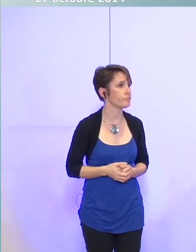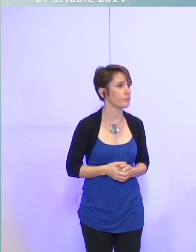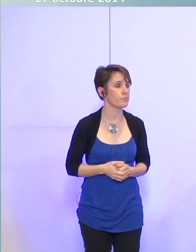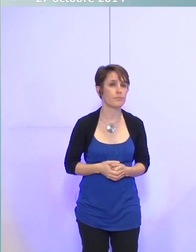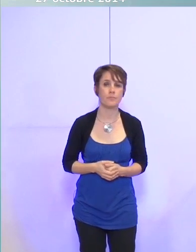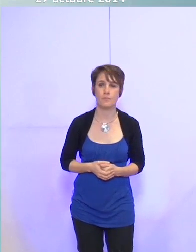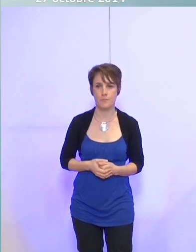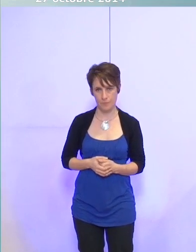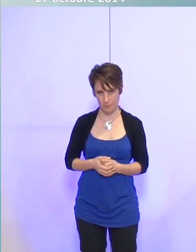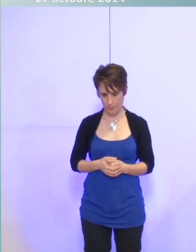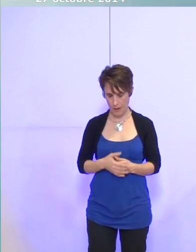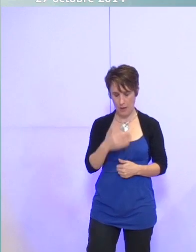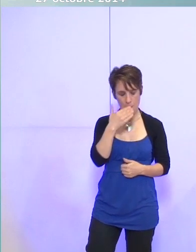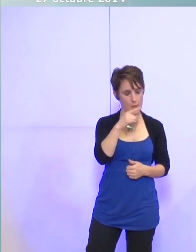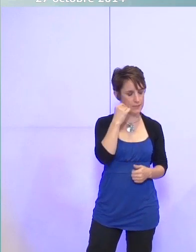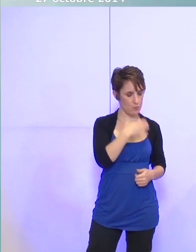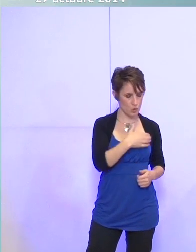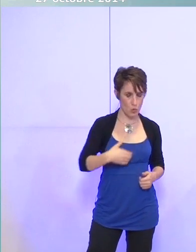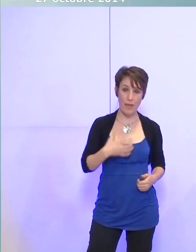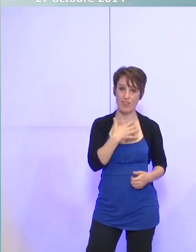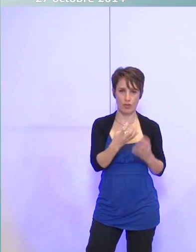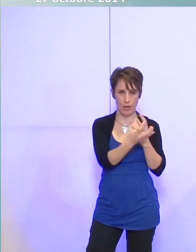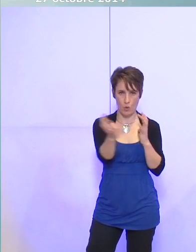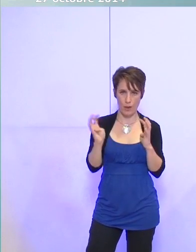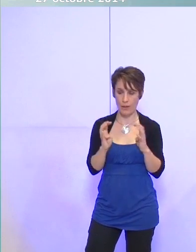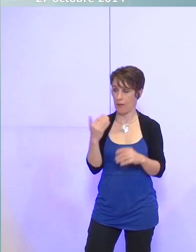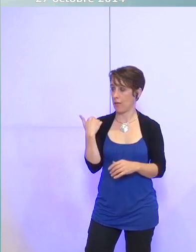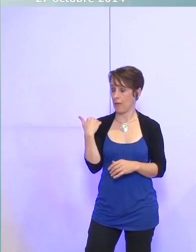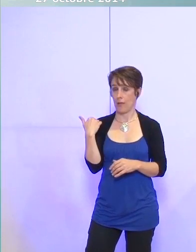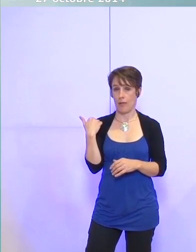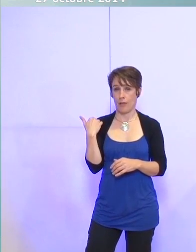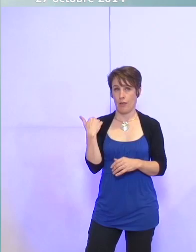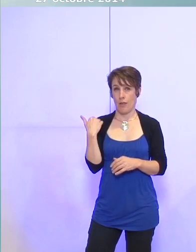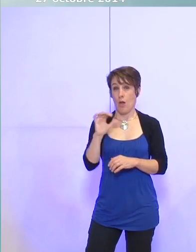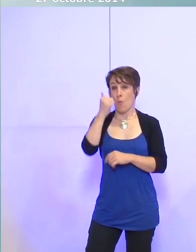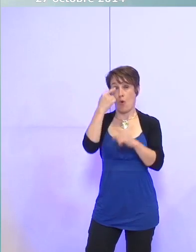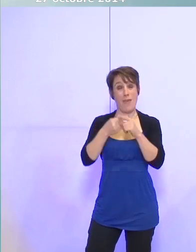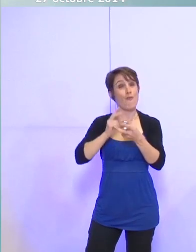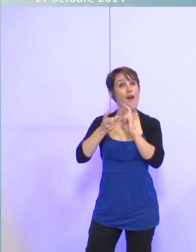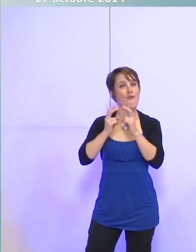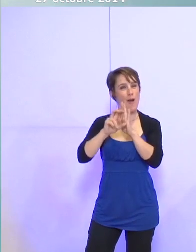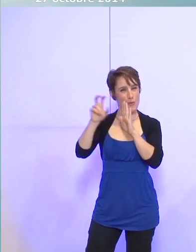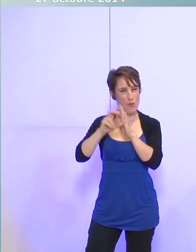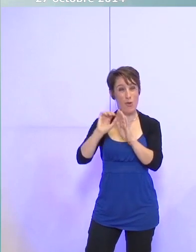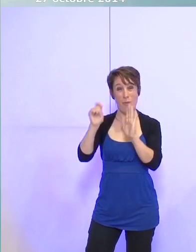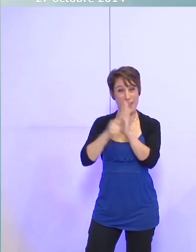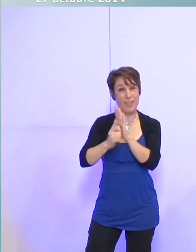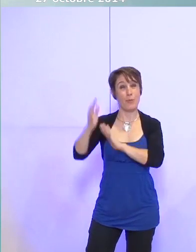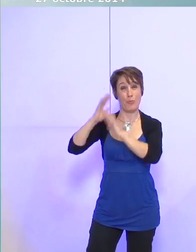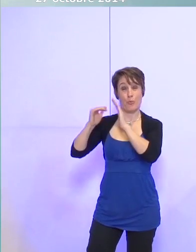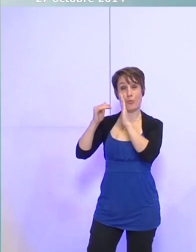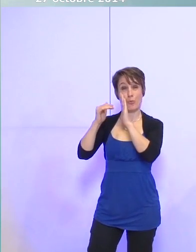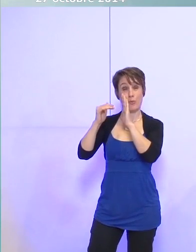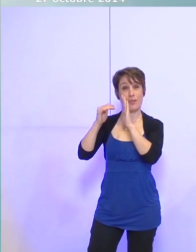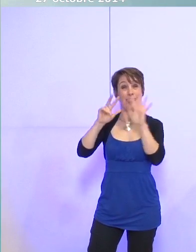Merci, M. le maire. Chers collègues, la première foire de Grenoble a eu lieu il y a 84 ans. Alpexpo, notre palais d'exposition